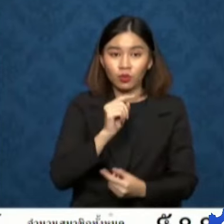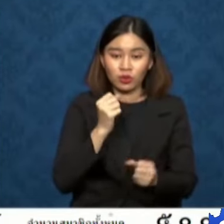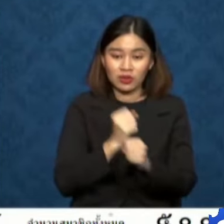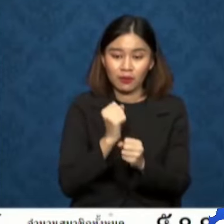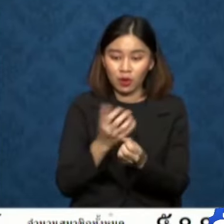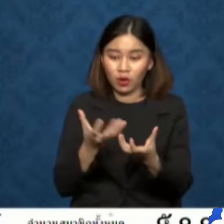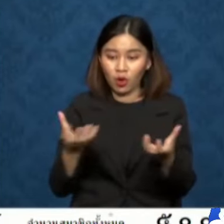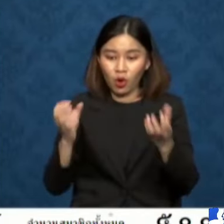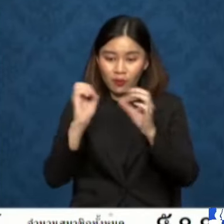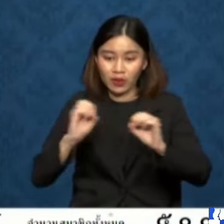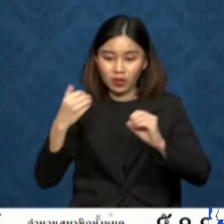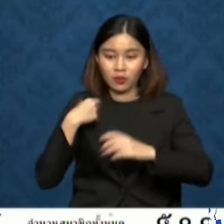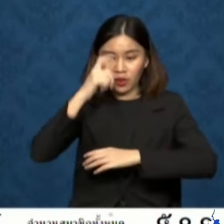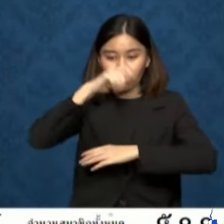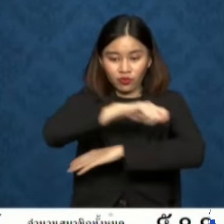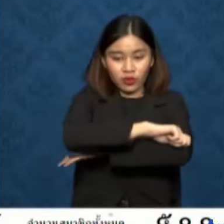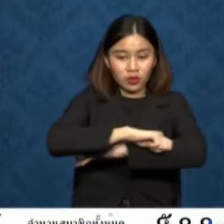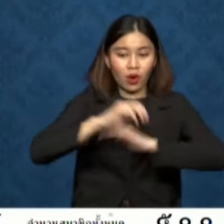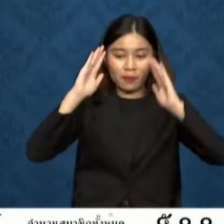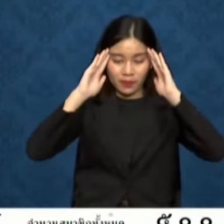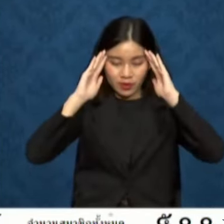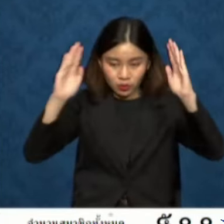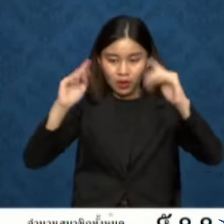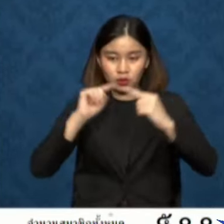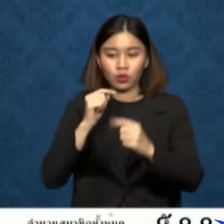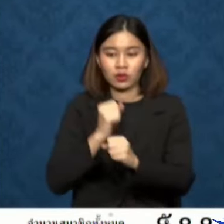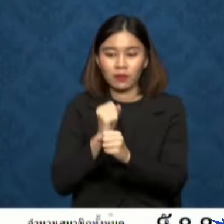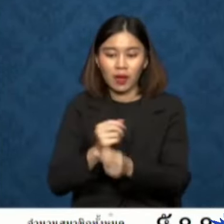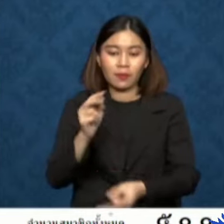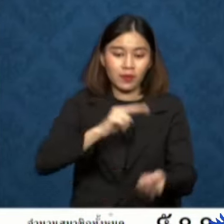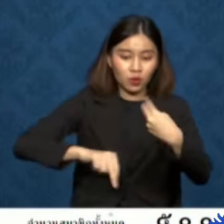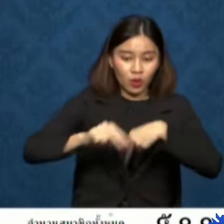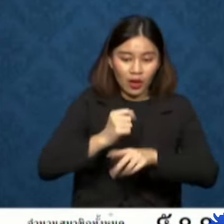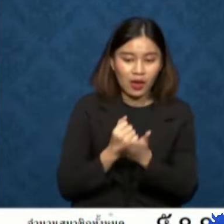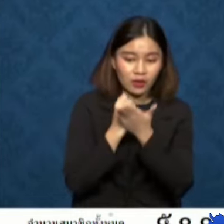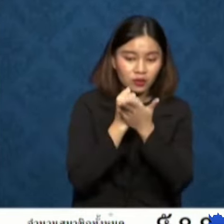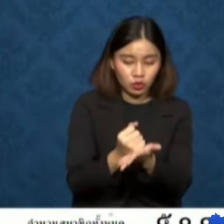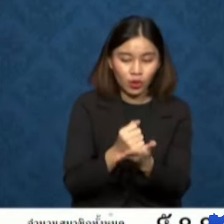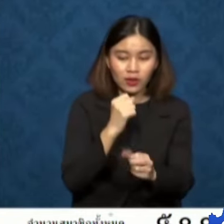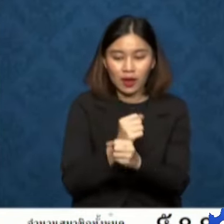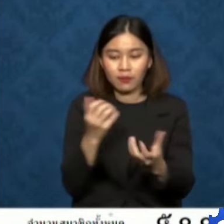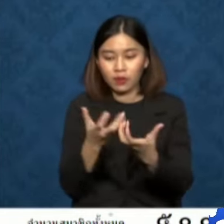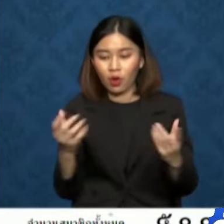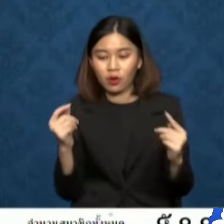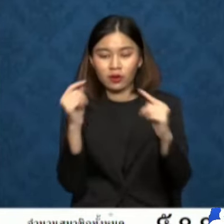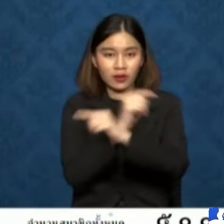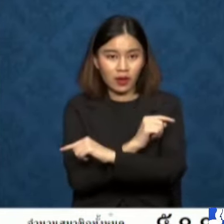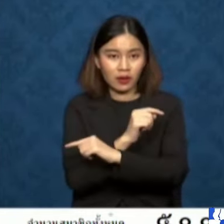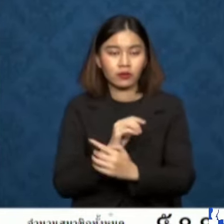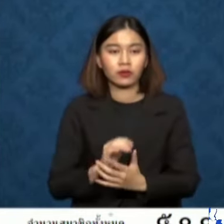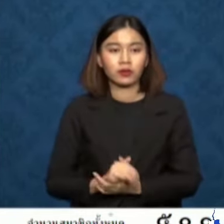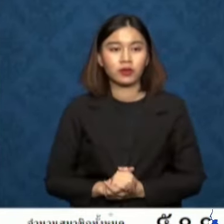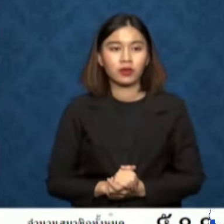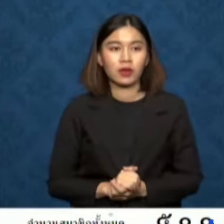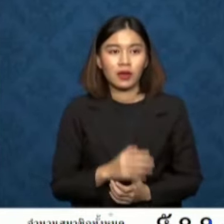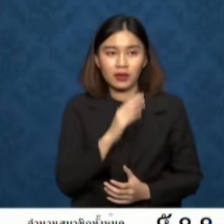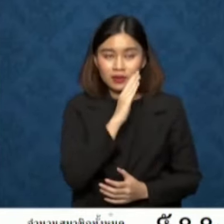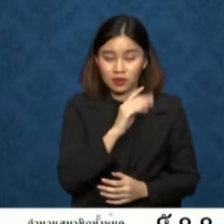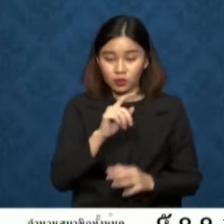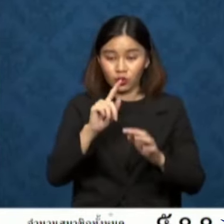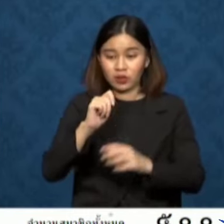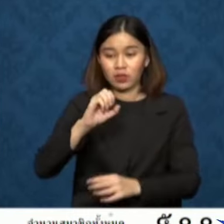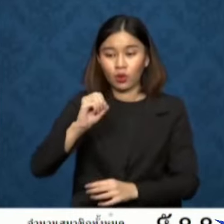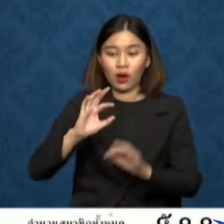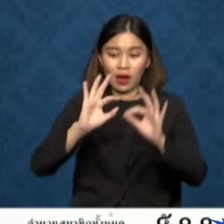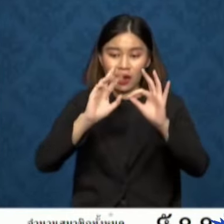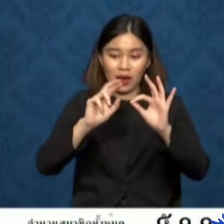ผลิตต้องมีวิศวกรที่มีประสบการณ์ในการผลิตมาควบคุมกำกับการผลิตแทนถ้าเขียน T